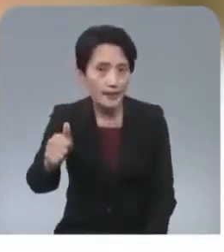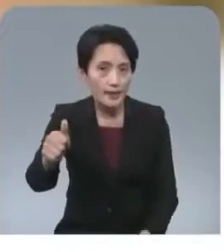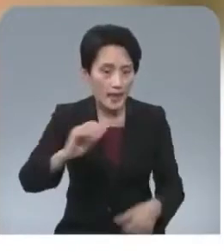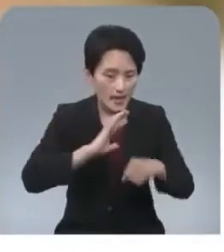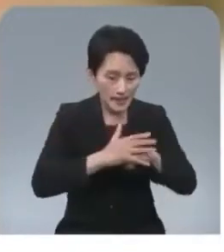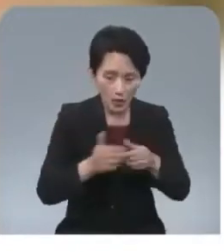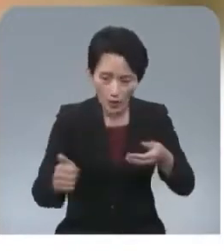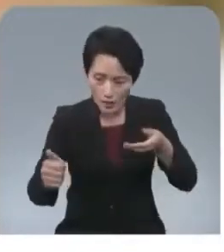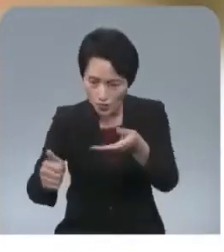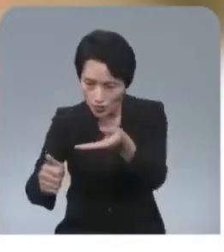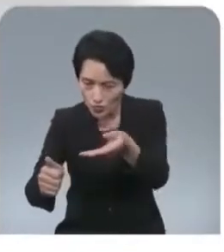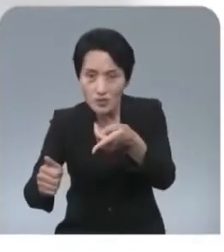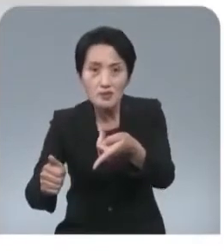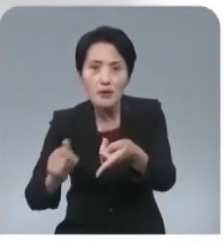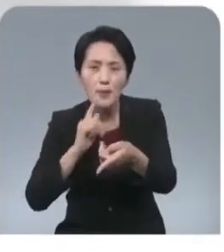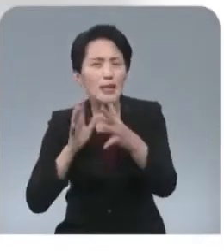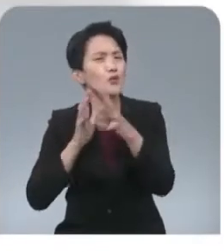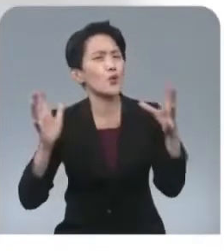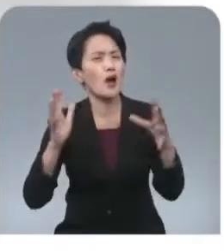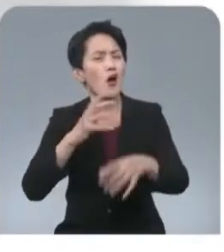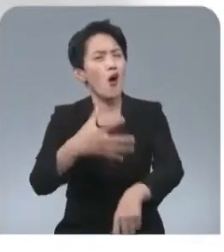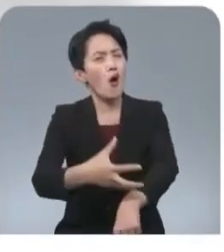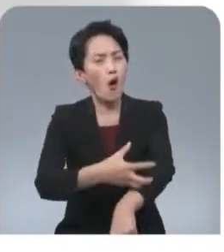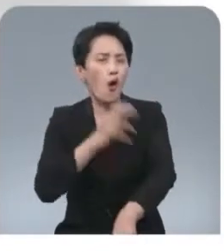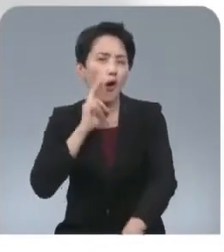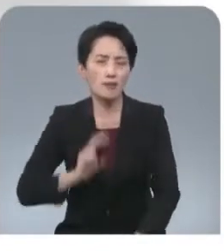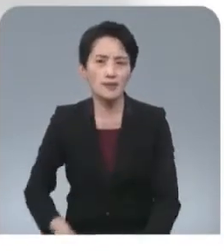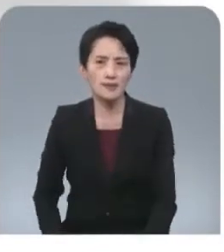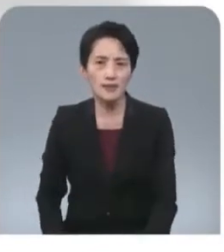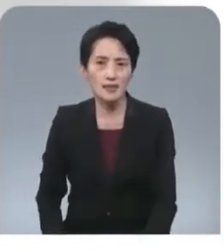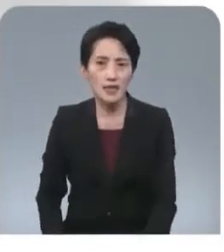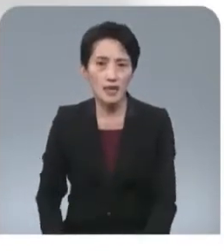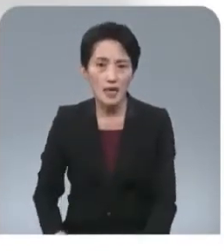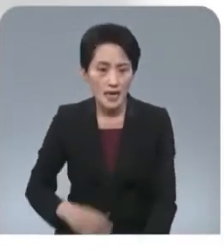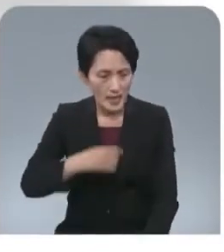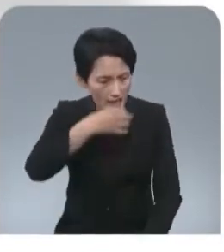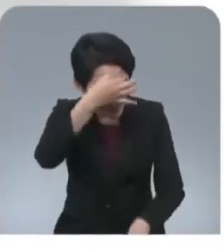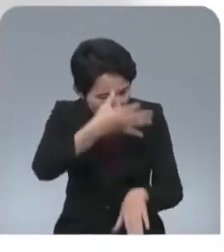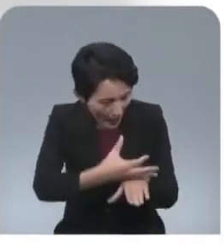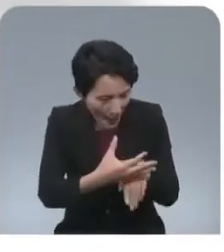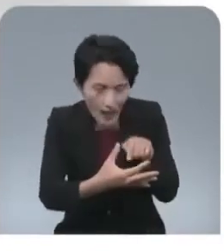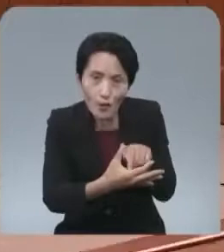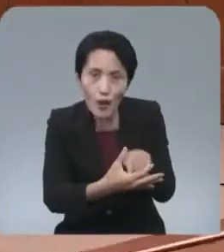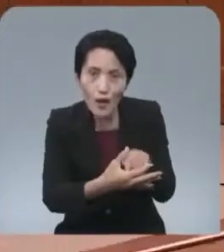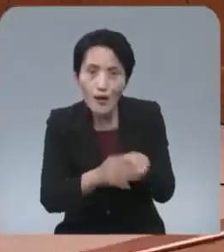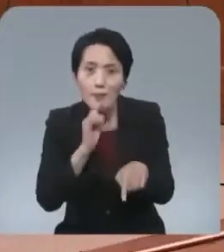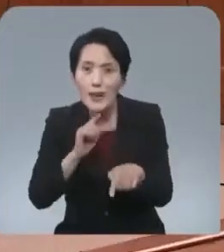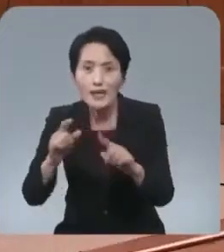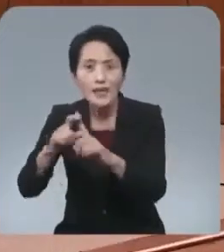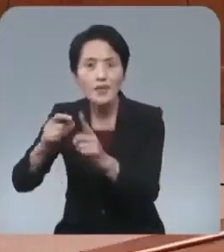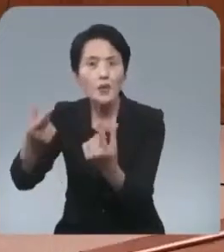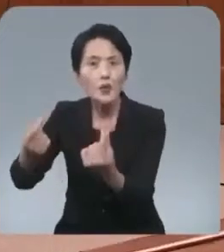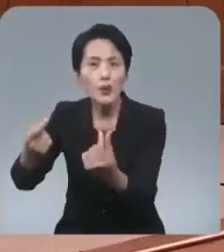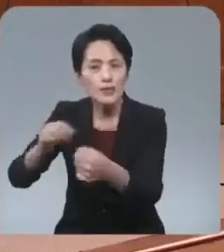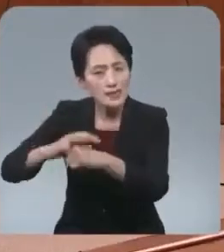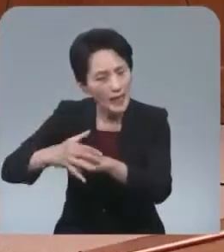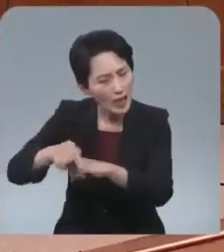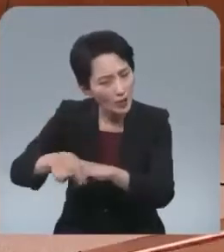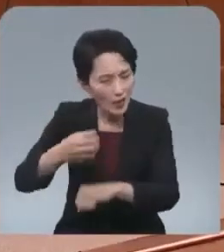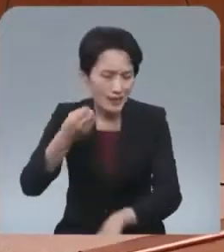게시해 논란이 더 커지고 있습니다. 당 안팎에선 사과 요구를 조롱했다는 비판이 잇따랐습니다. 이준석